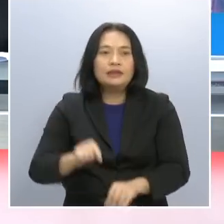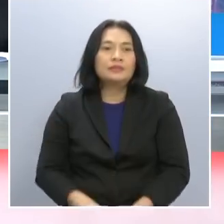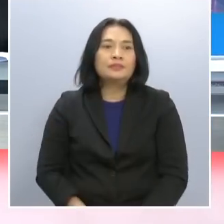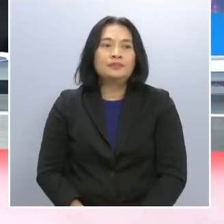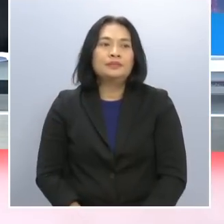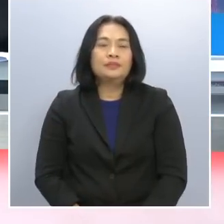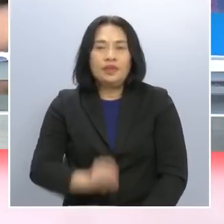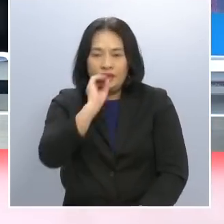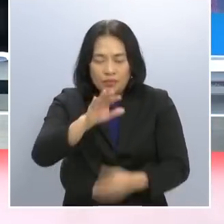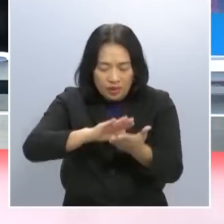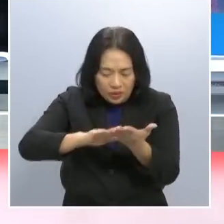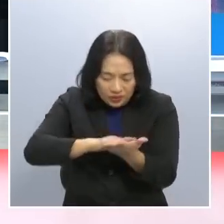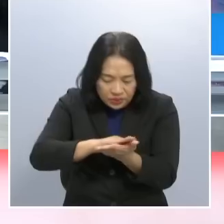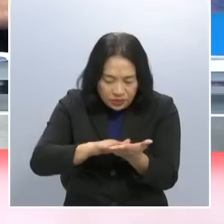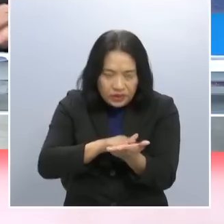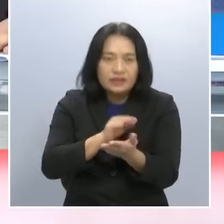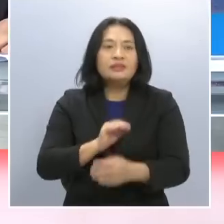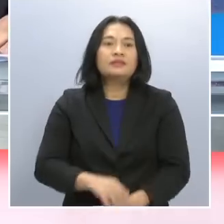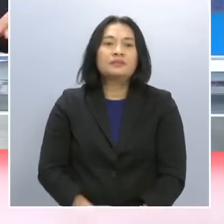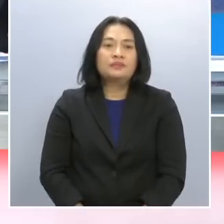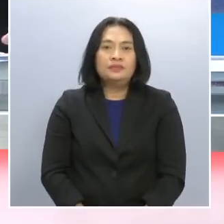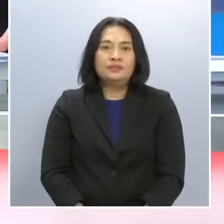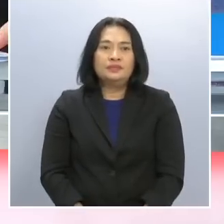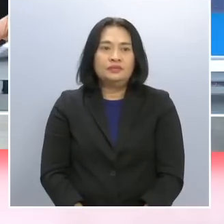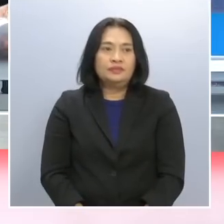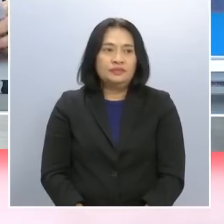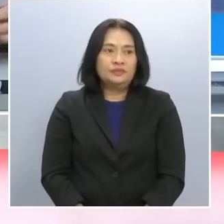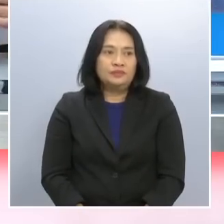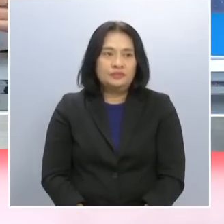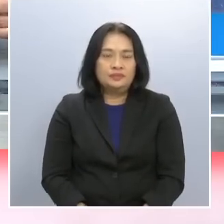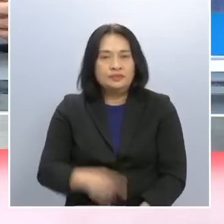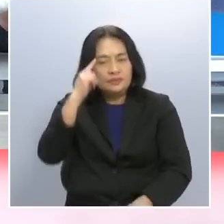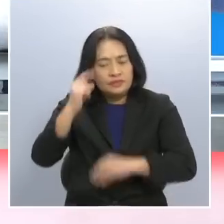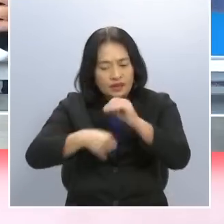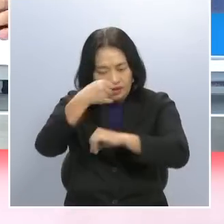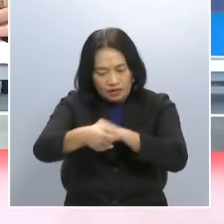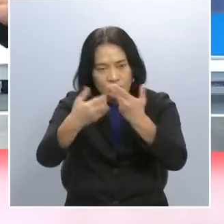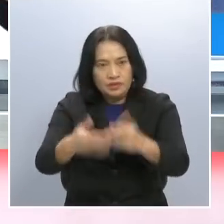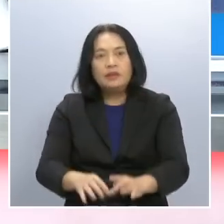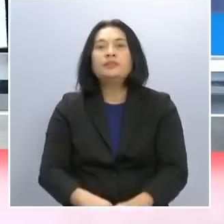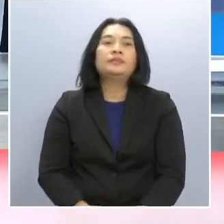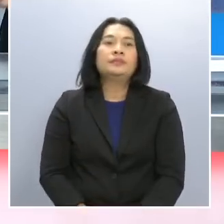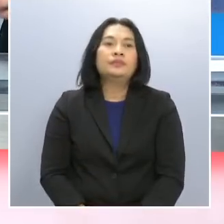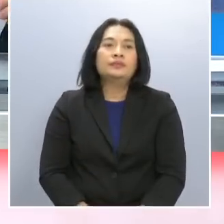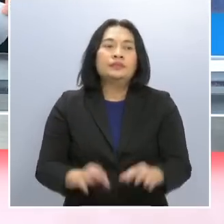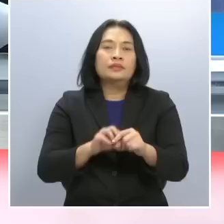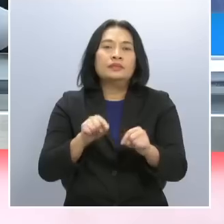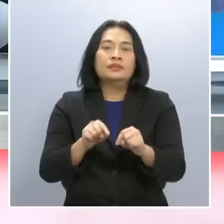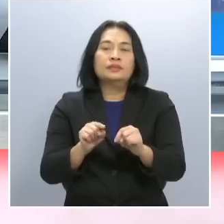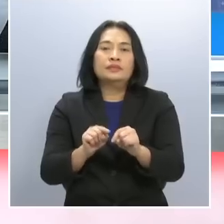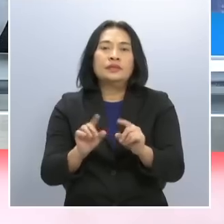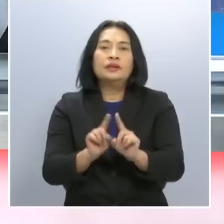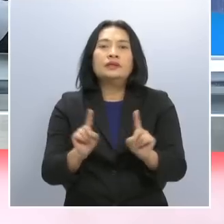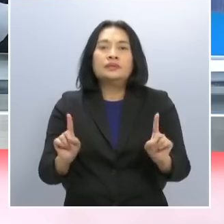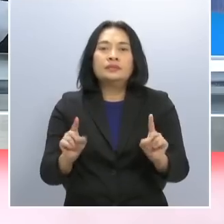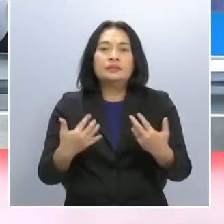ขออภัยท่านผู้ชมนะ ขออภัยนะครับเอาแต่ที่แน่ก็คืออ ันนี้น่าจะจบแล้ว จบแล้วนะฮะก็คือถอยคนละก้าวนะฮะทางฝั่